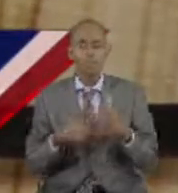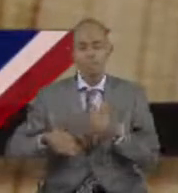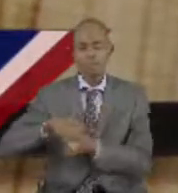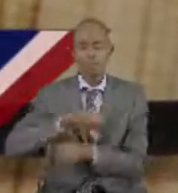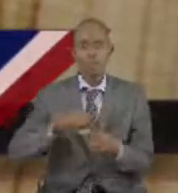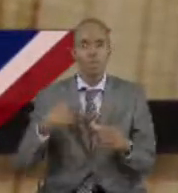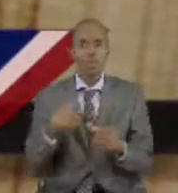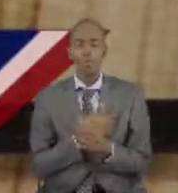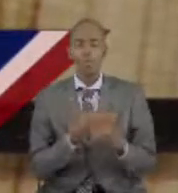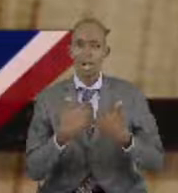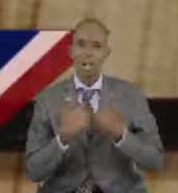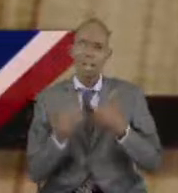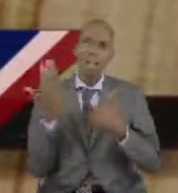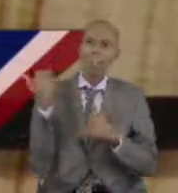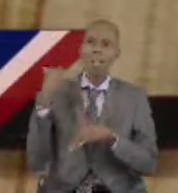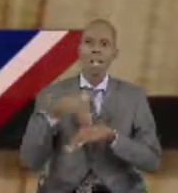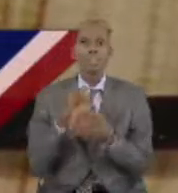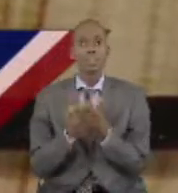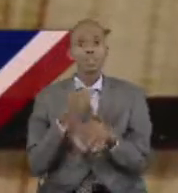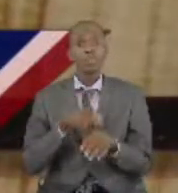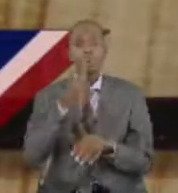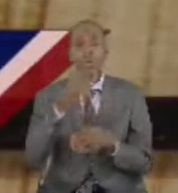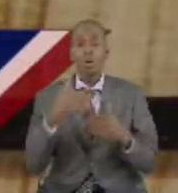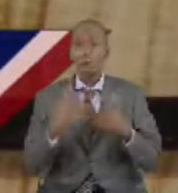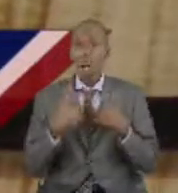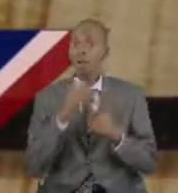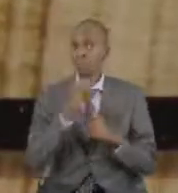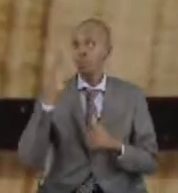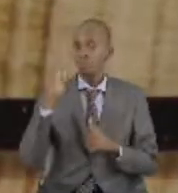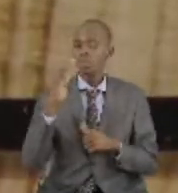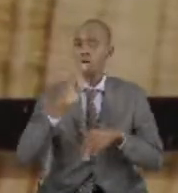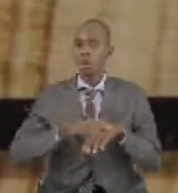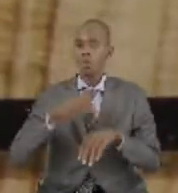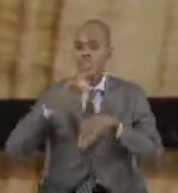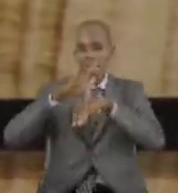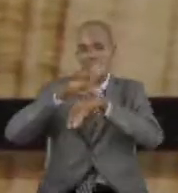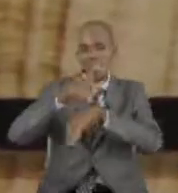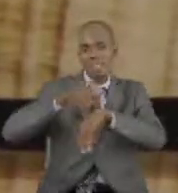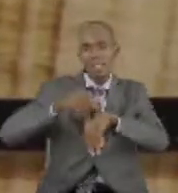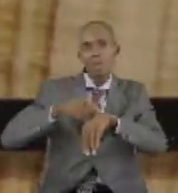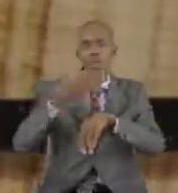la nouvelle communion que vous avez eue en ce temps-là. Vous avez le témoignage de